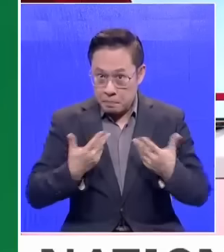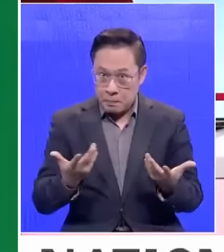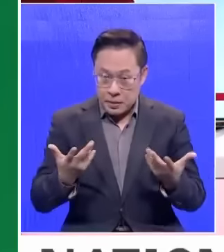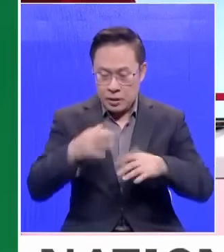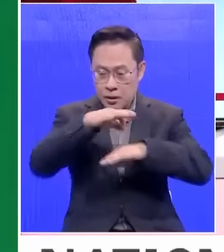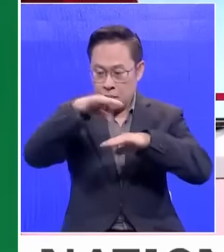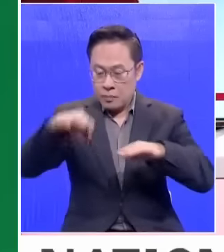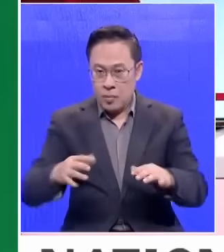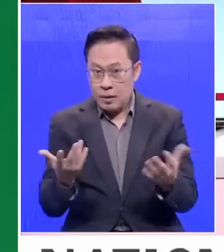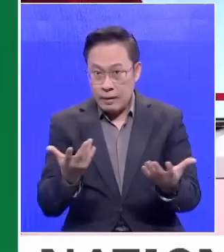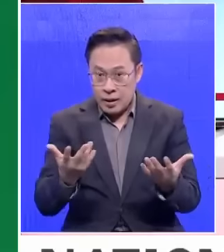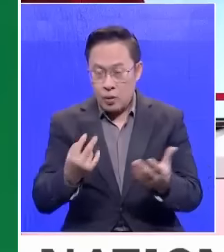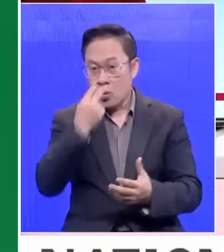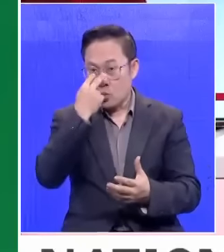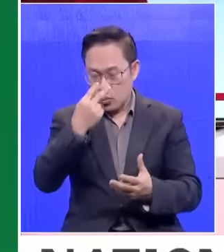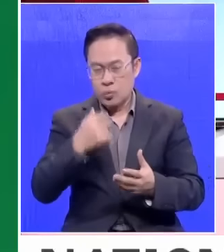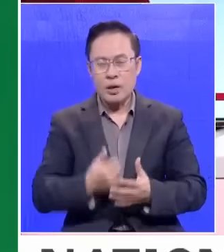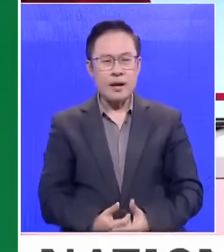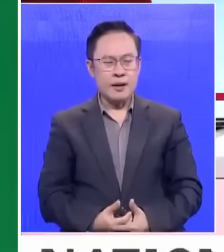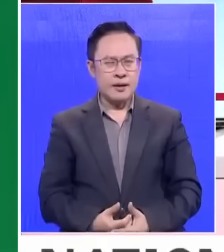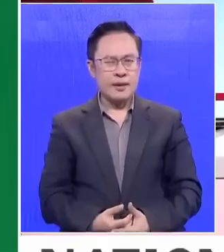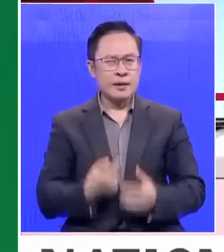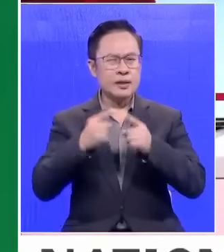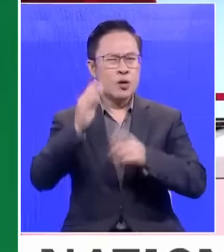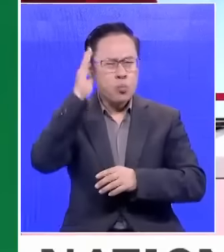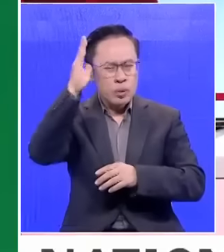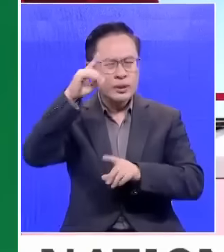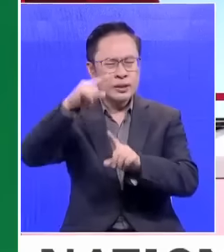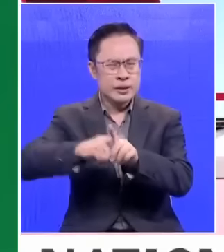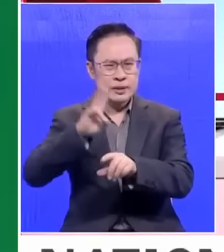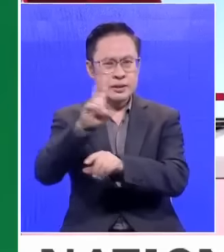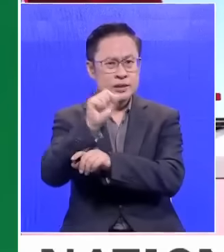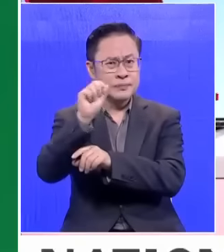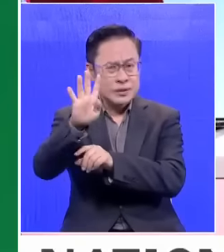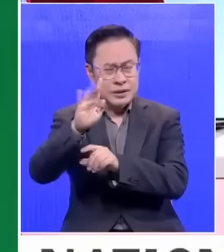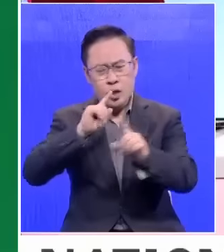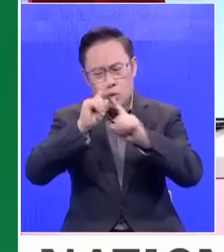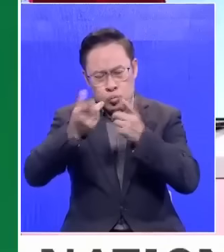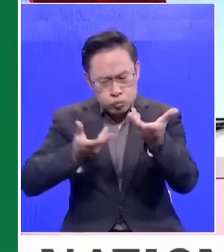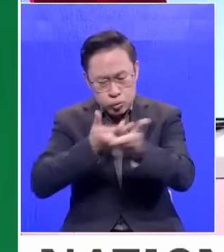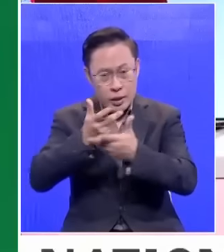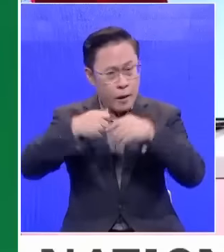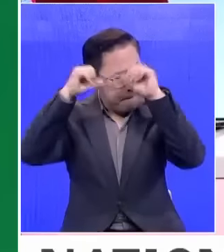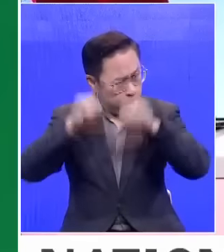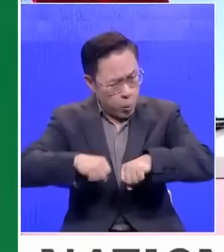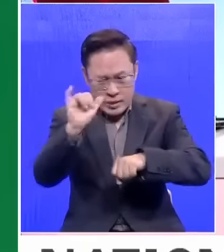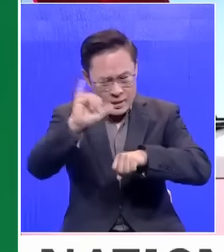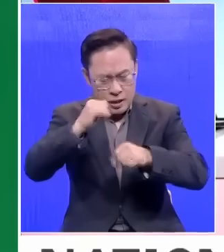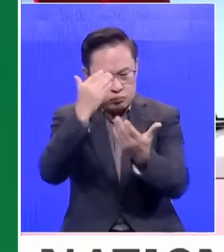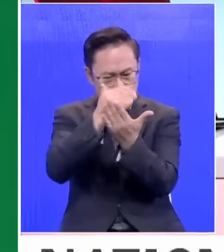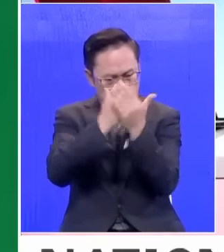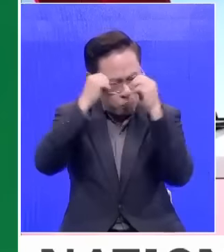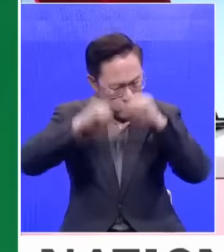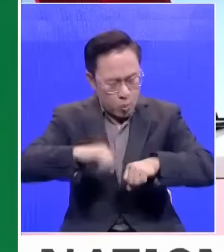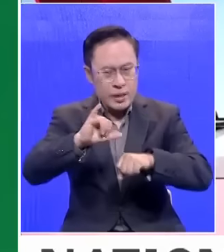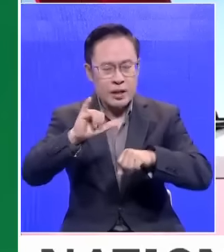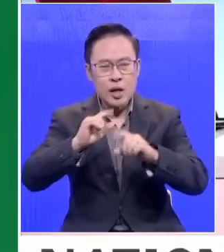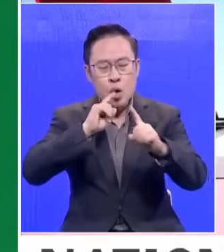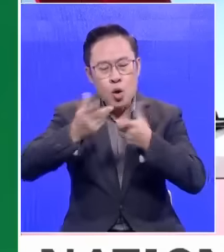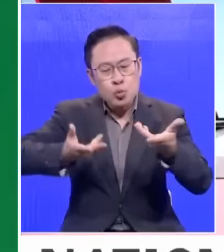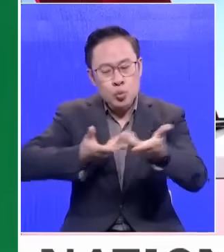ยังไงก็ต้องข้ามไปเดือนสิงหาคมละแต่ว่าถ้าเกิดจบจะจบที่สิงหาเลยไหมจะไปชัดเจนหรือเปล่าเพราะ7สิงหาก็อย่าลืมว่ามีของ